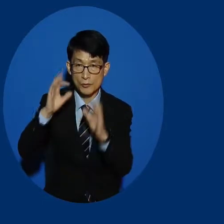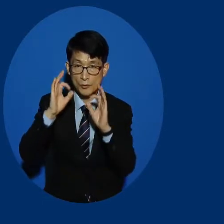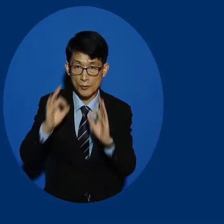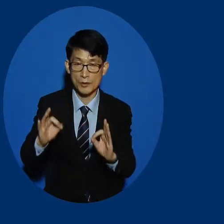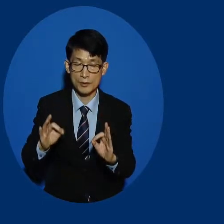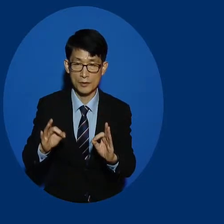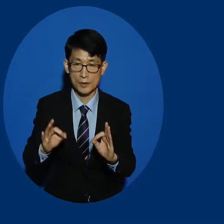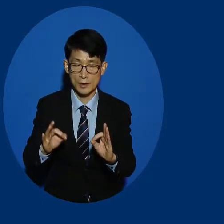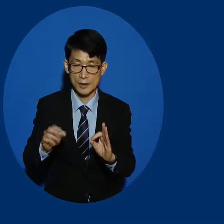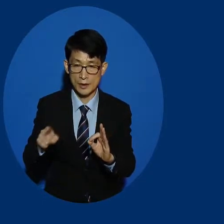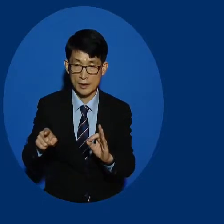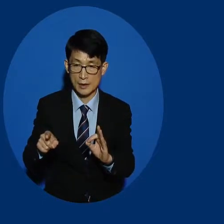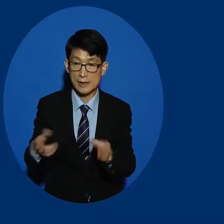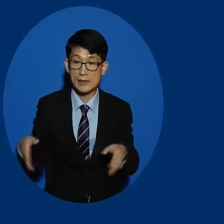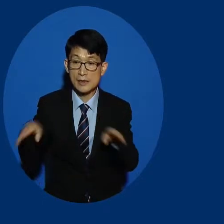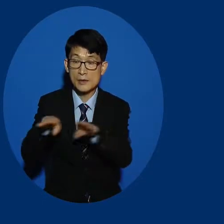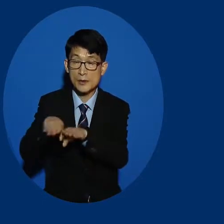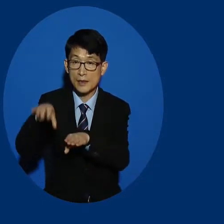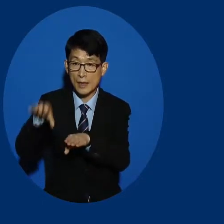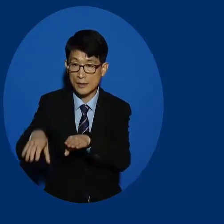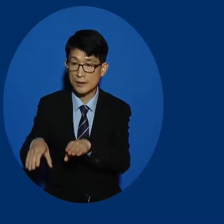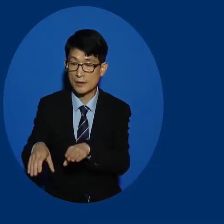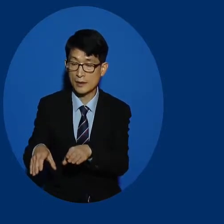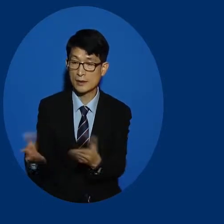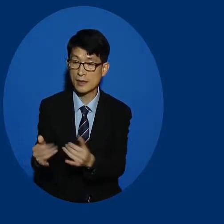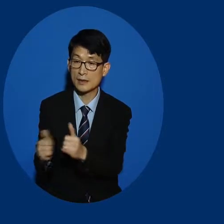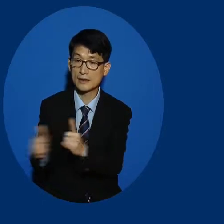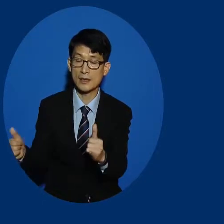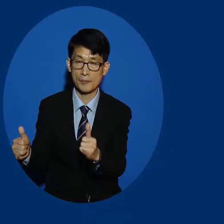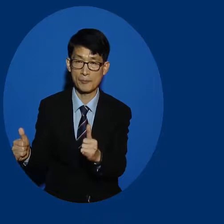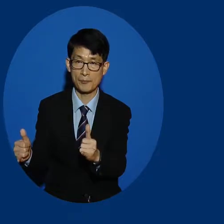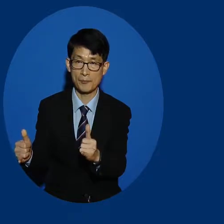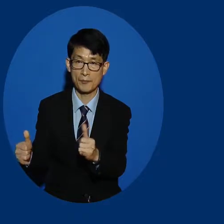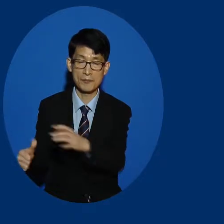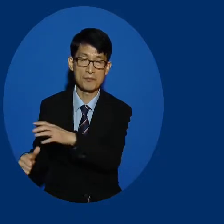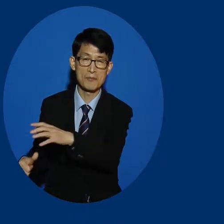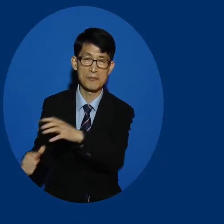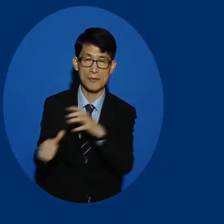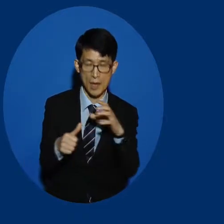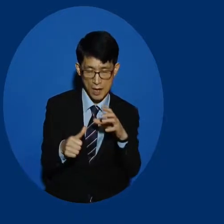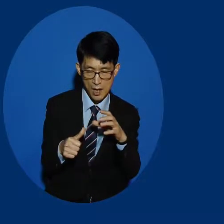내의 인력을 활용하는 그 비율이 아직도 여전히